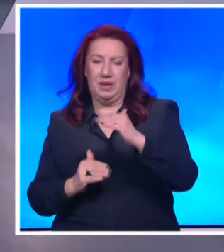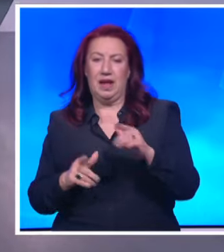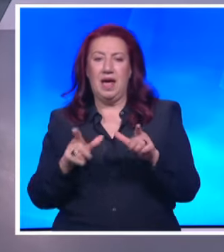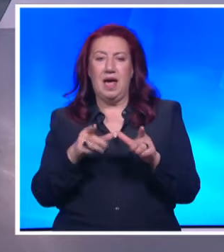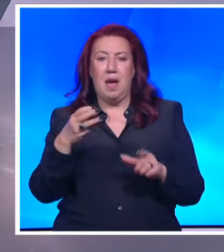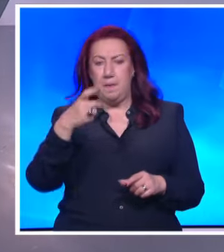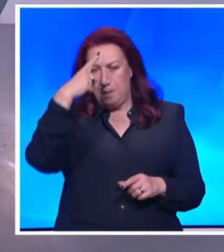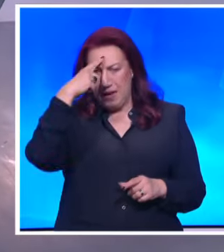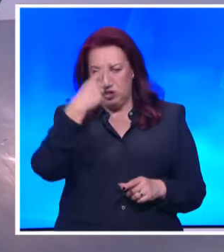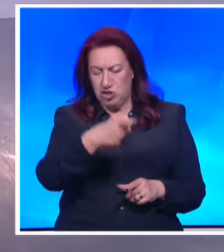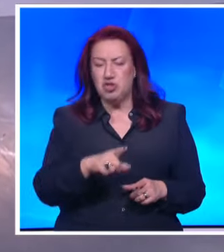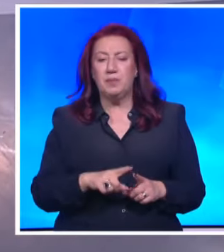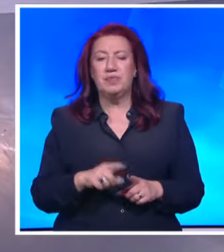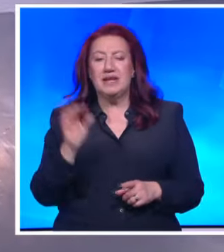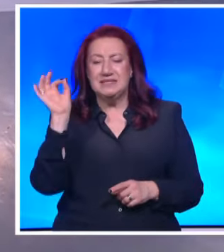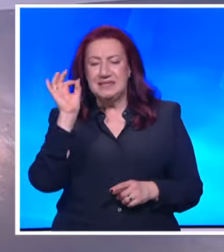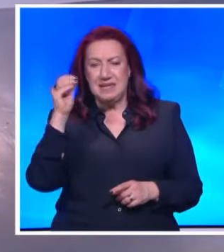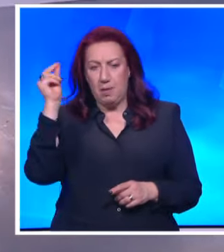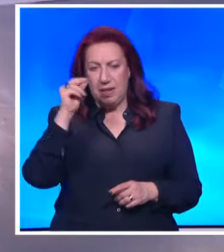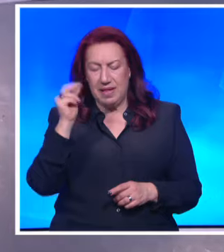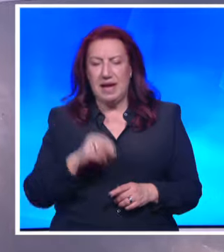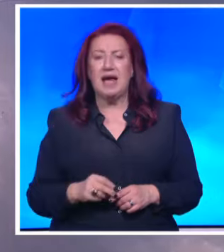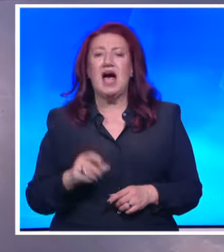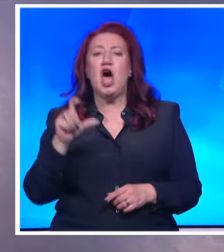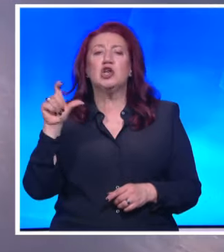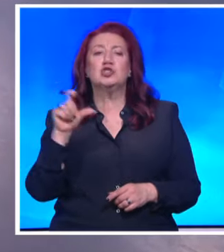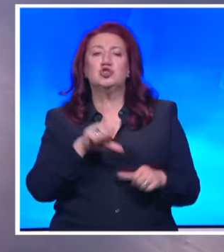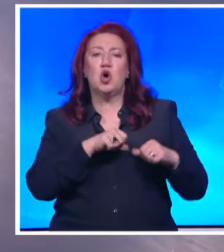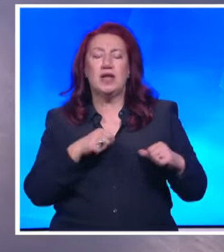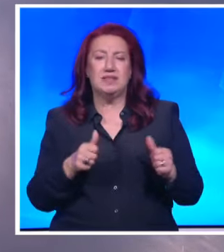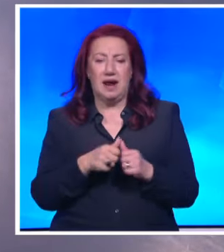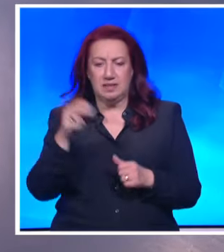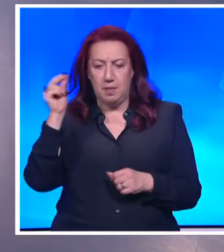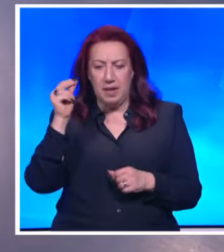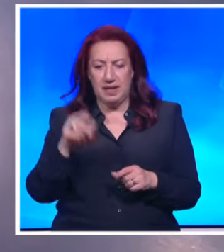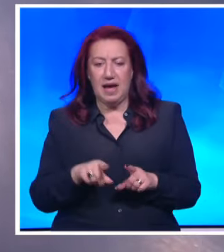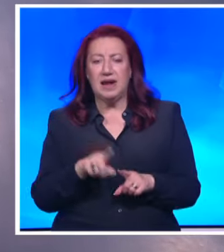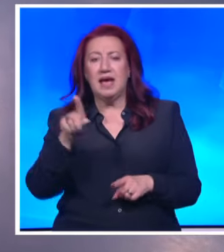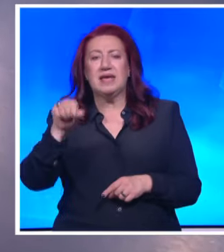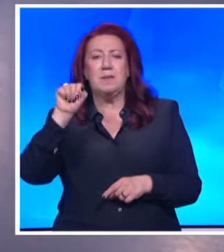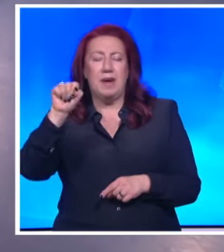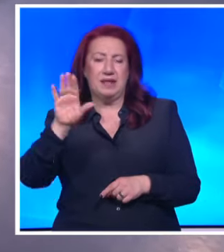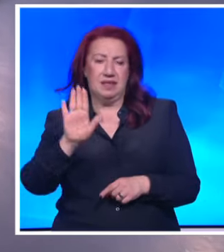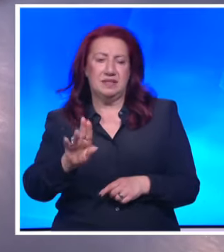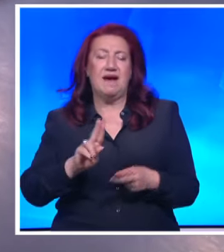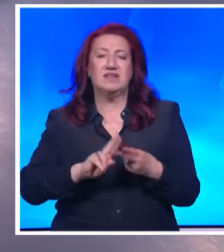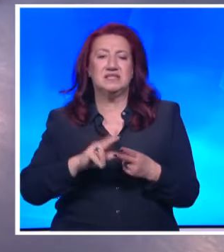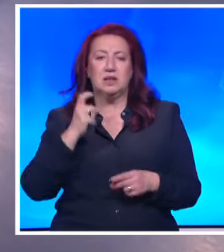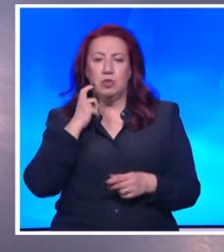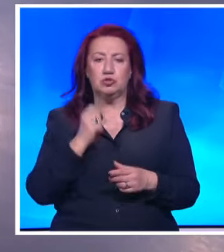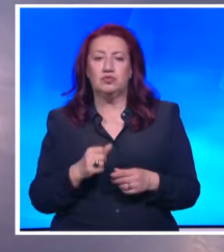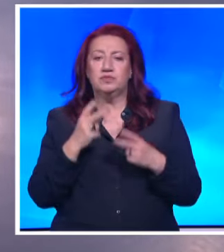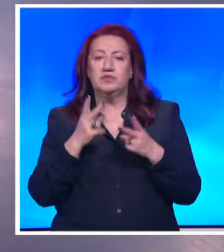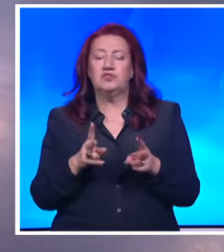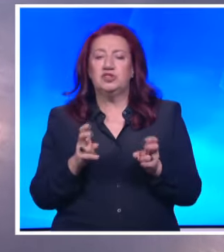Синя България, Солидарна България и партия Център на Васил Бошков. Виждате и техните резултати. Сега, ето как ще се